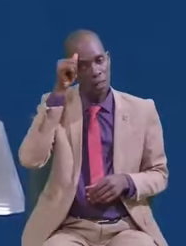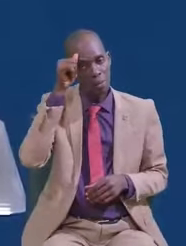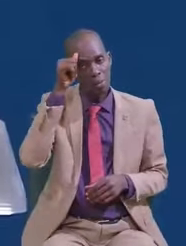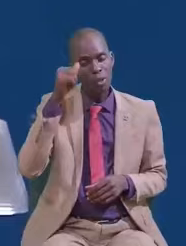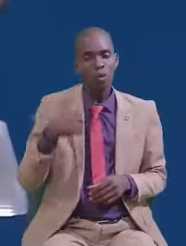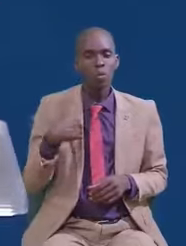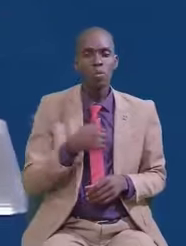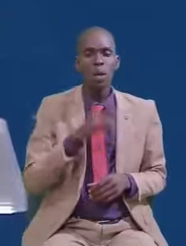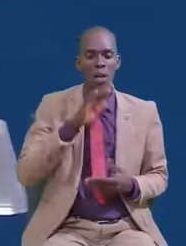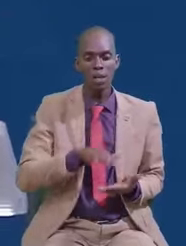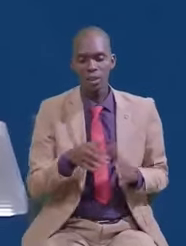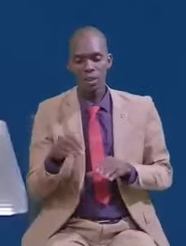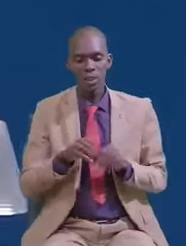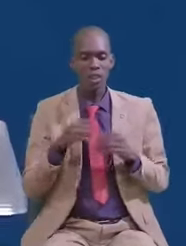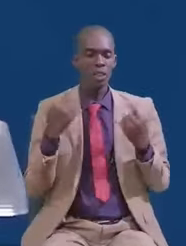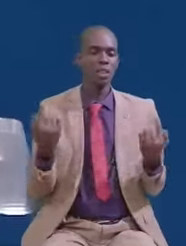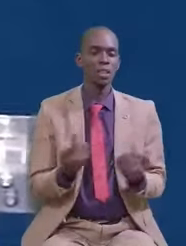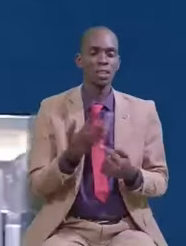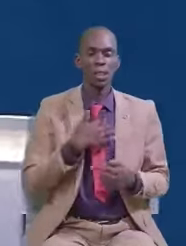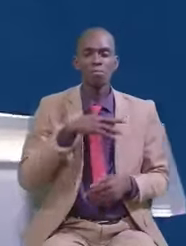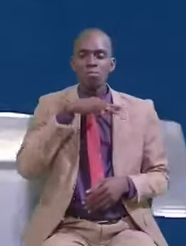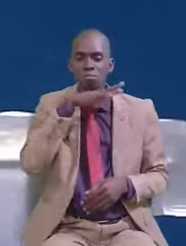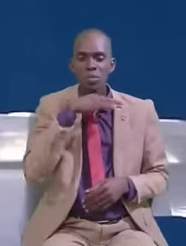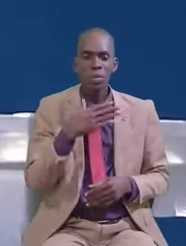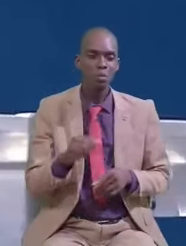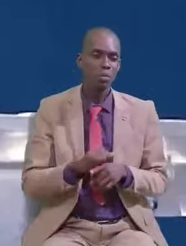sommes morts dans les péchés, dans les transgressions.